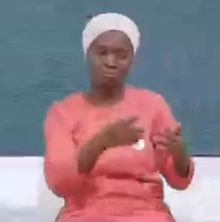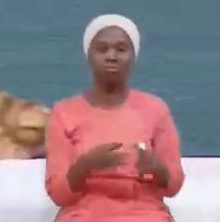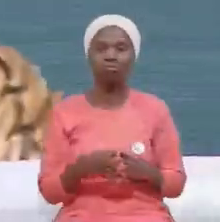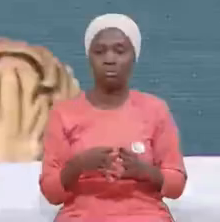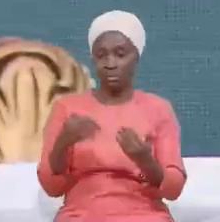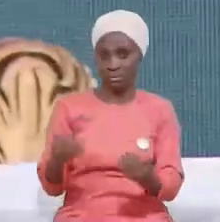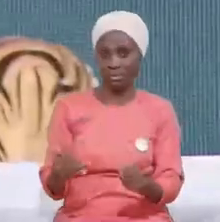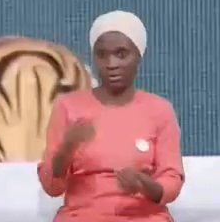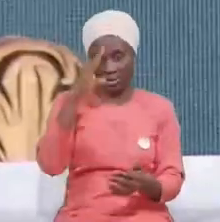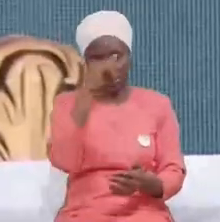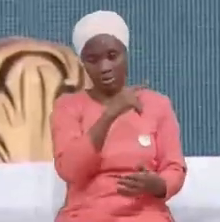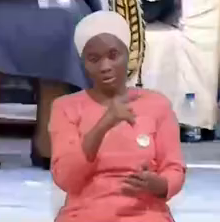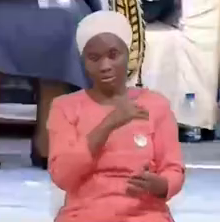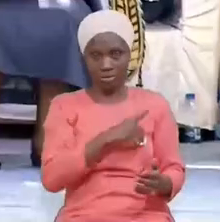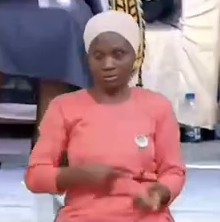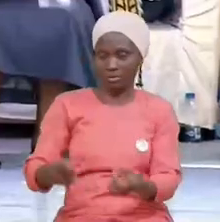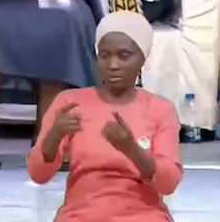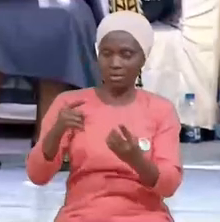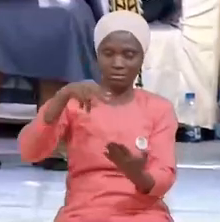Et il vient maintenant devant Goliath.